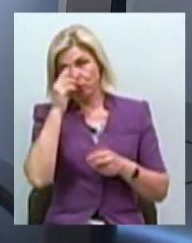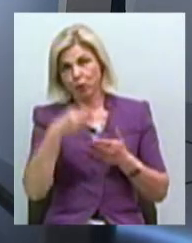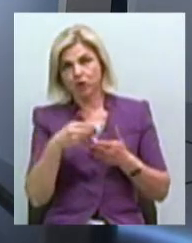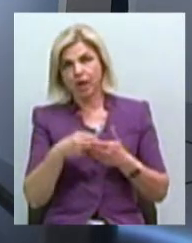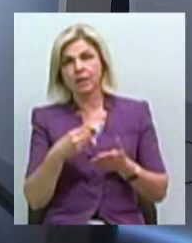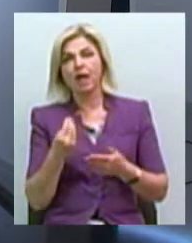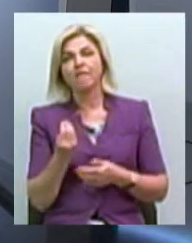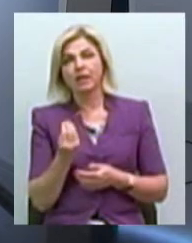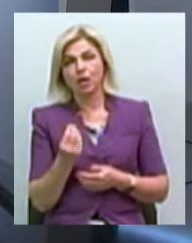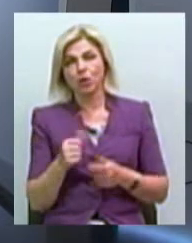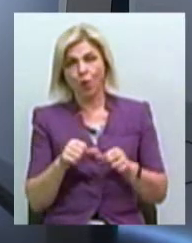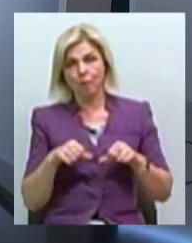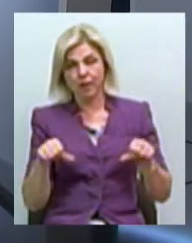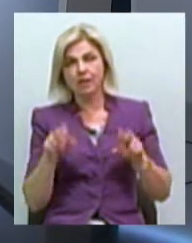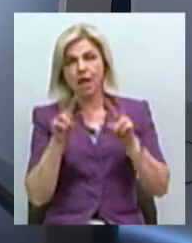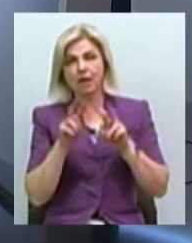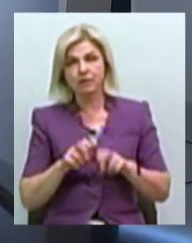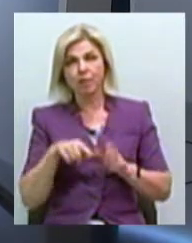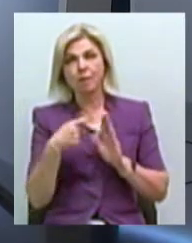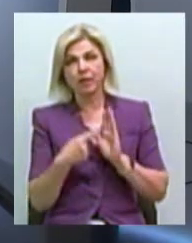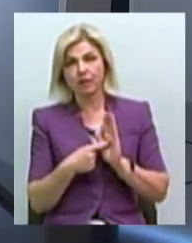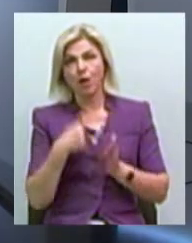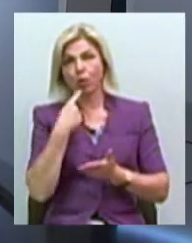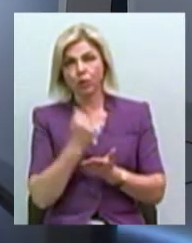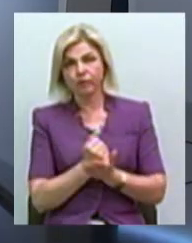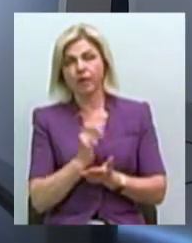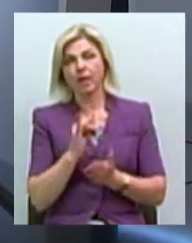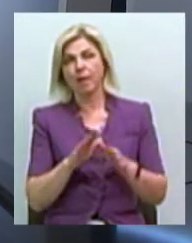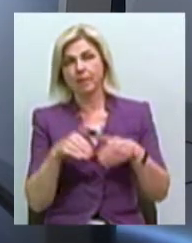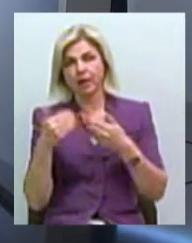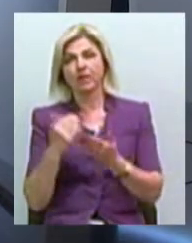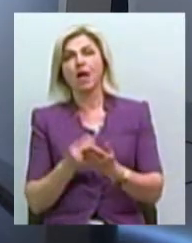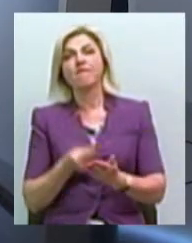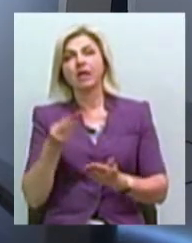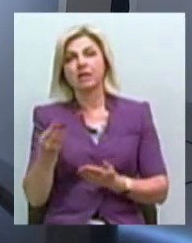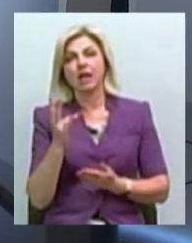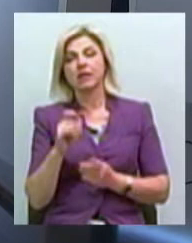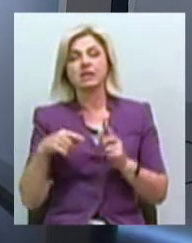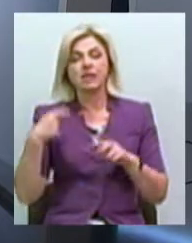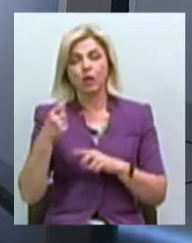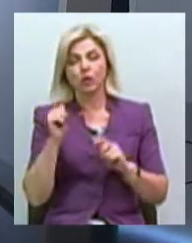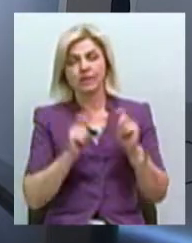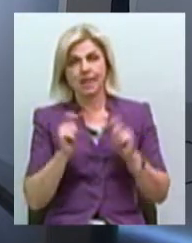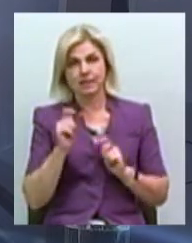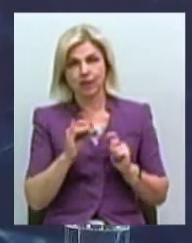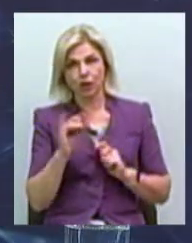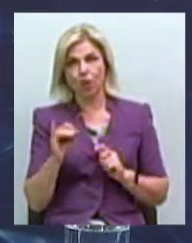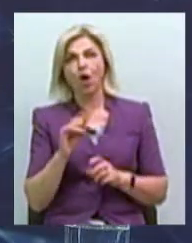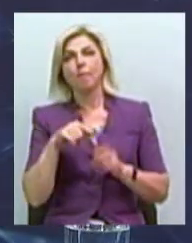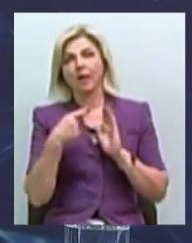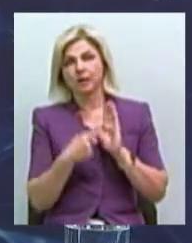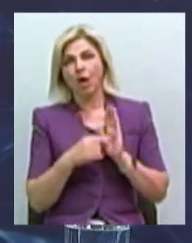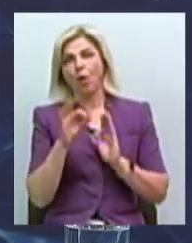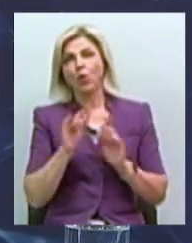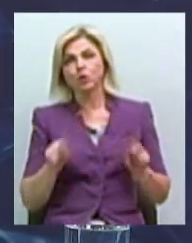комісія, розглядала питання і схвалила його і рекомендувала винести на наступну чергову сесію міської ради питання про створення КП «Порт